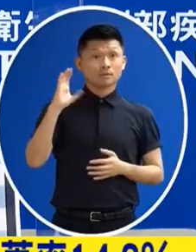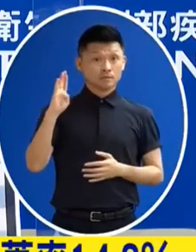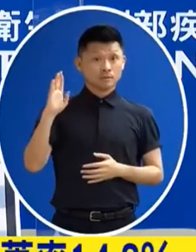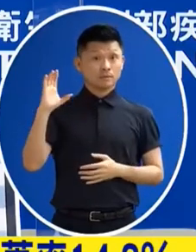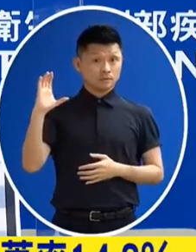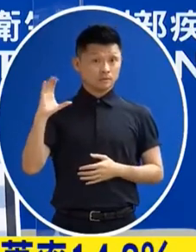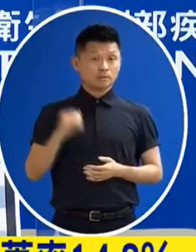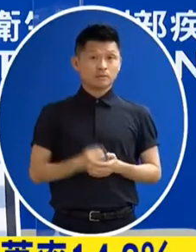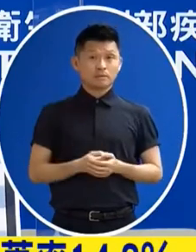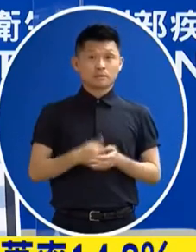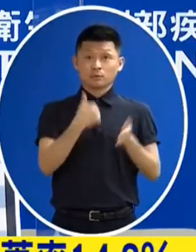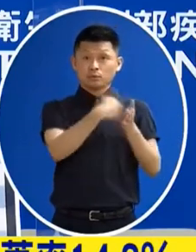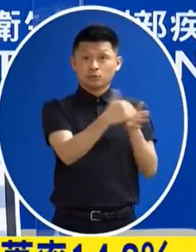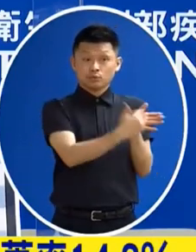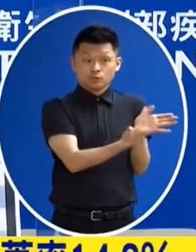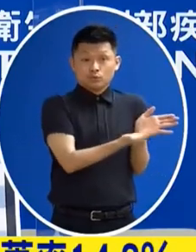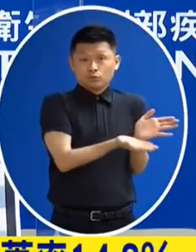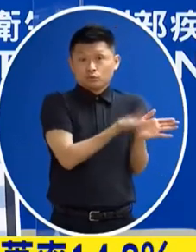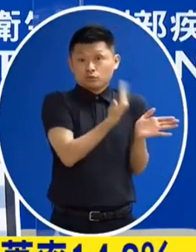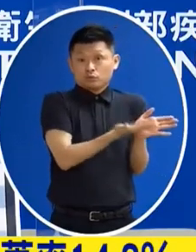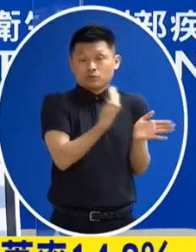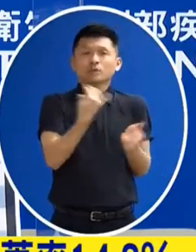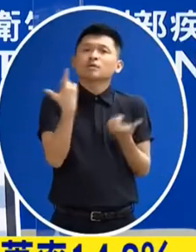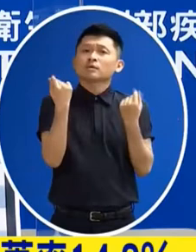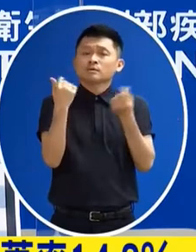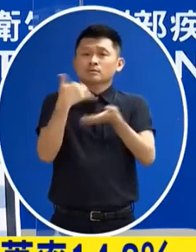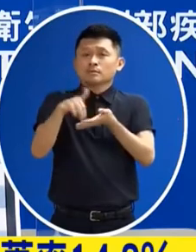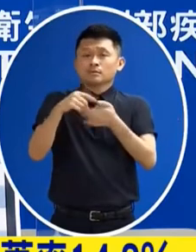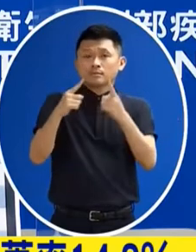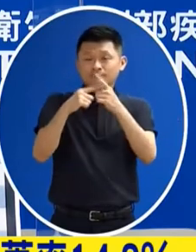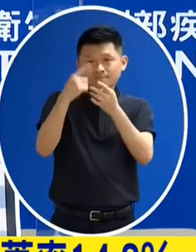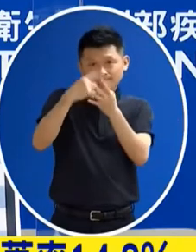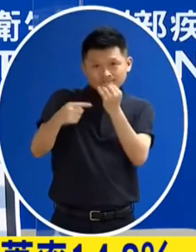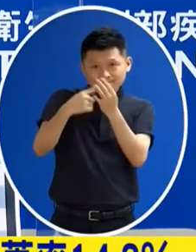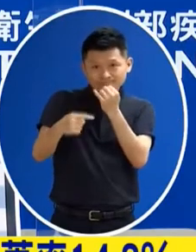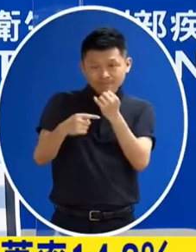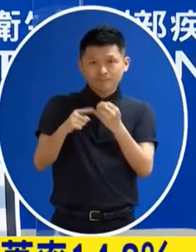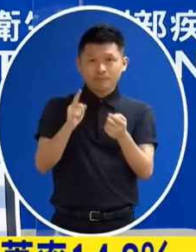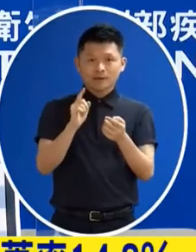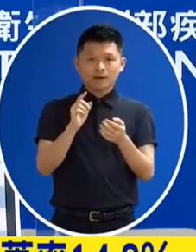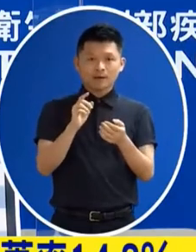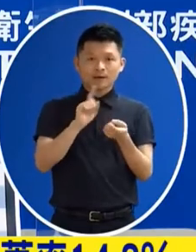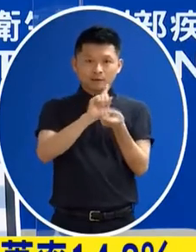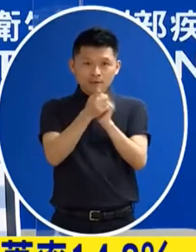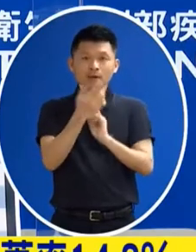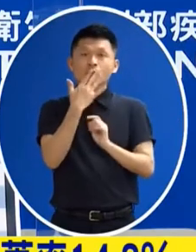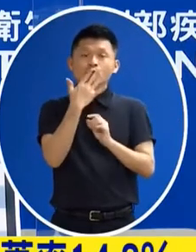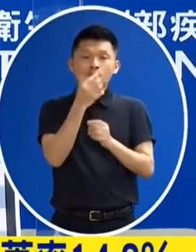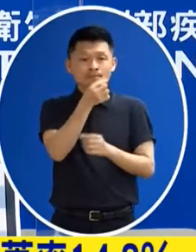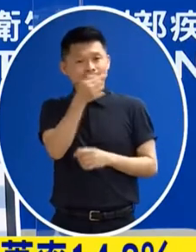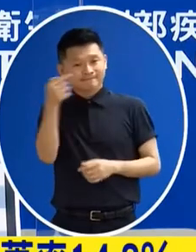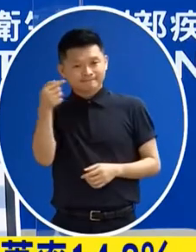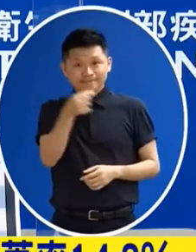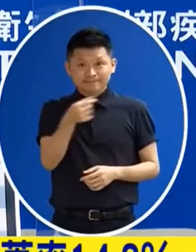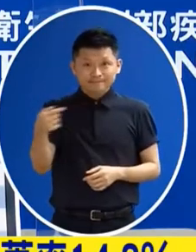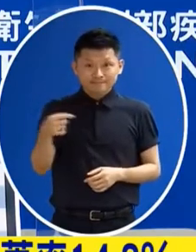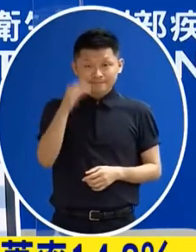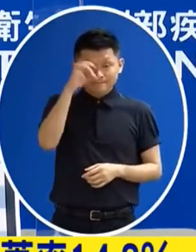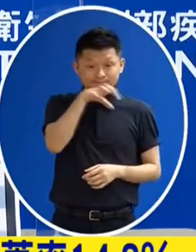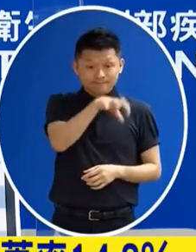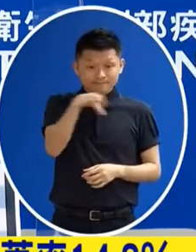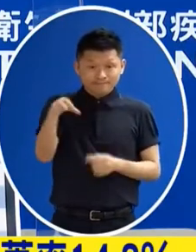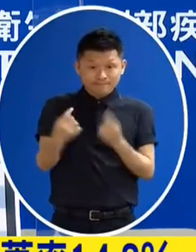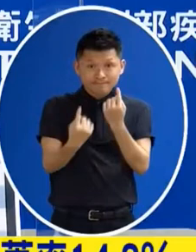好，我们右上图哈，它也是用剂次人口比，然后转化成颜色的深浅，好，然后看出各地是怎么